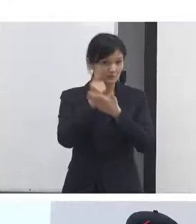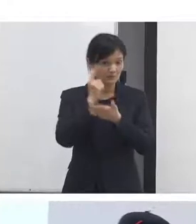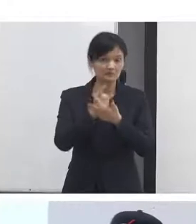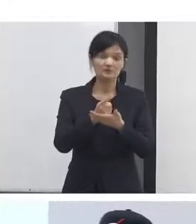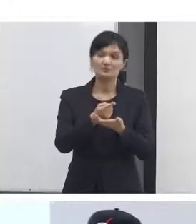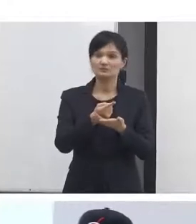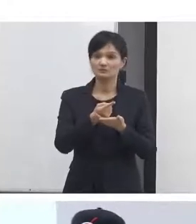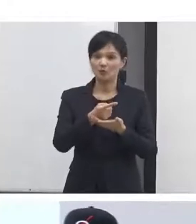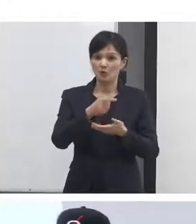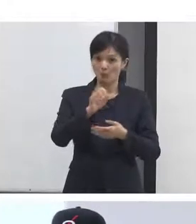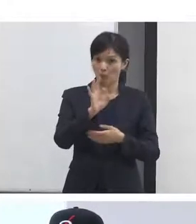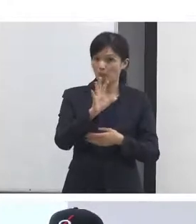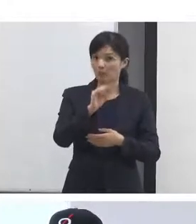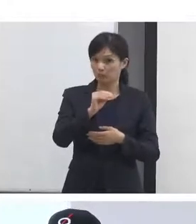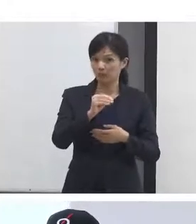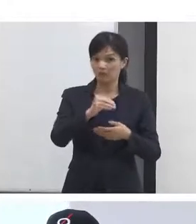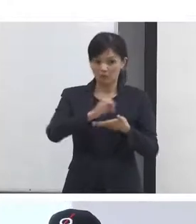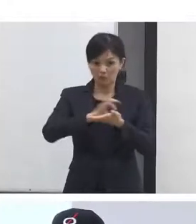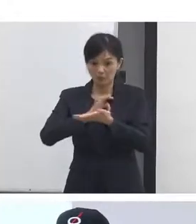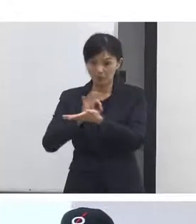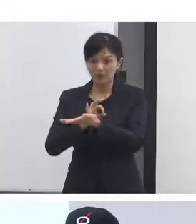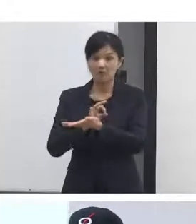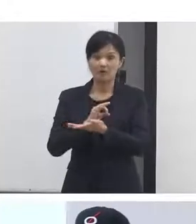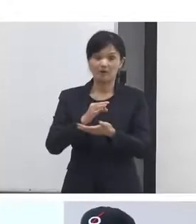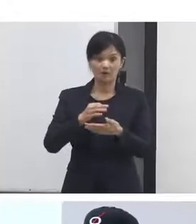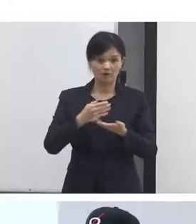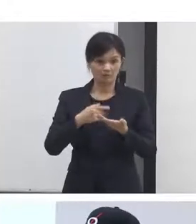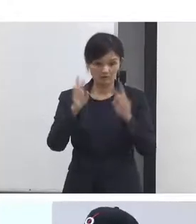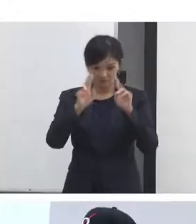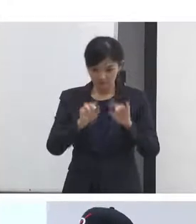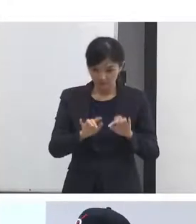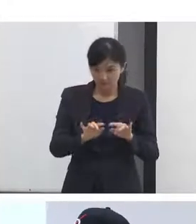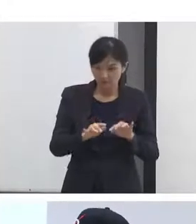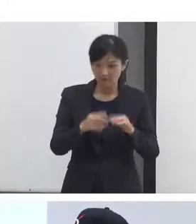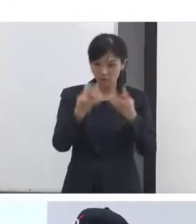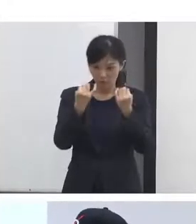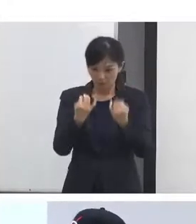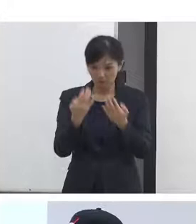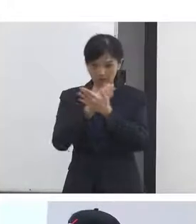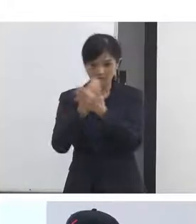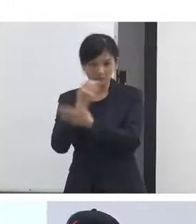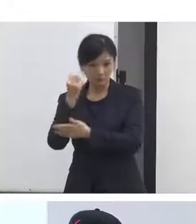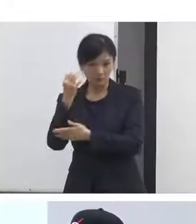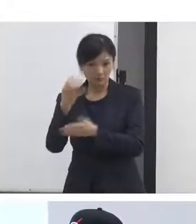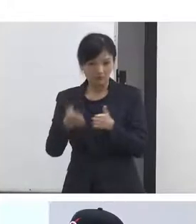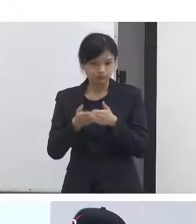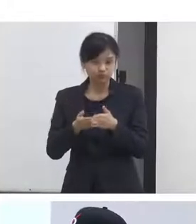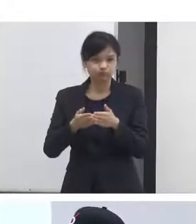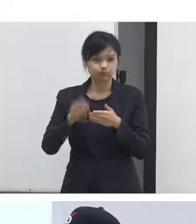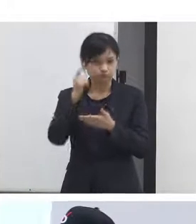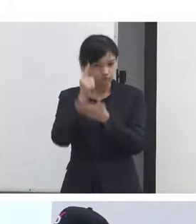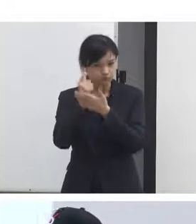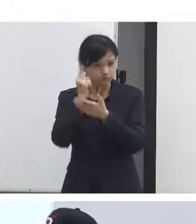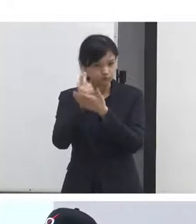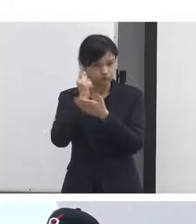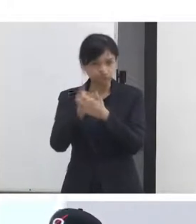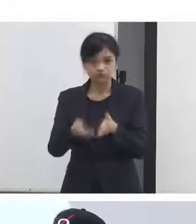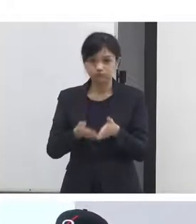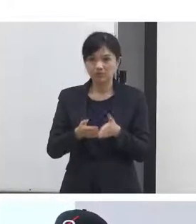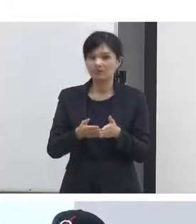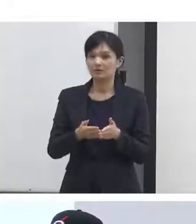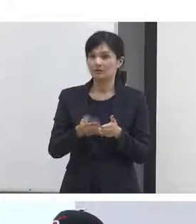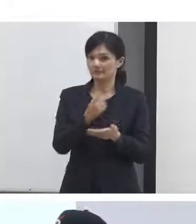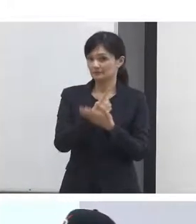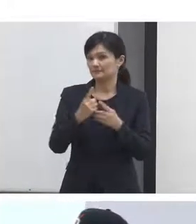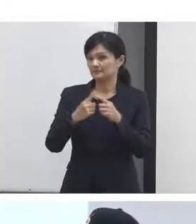这些事情都不是我们做的，这些事情要做它就变成会发生，会需要很大很大的努力。这件事情就